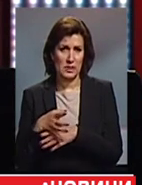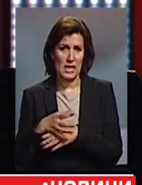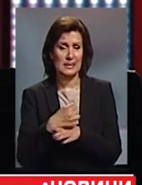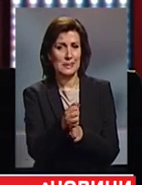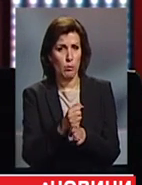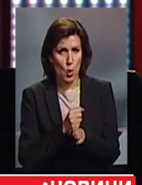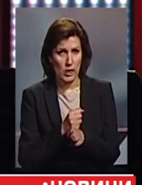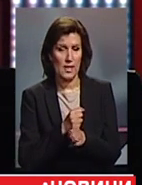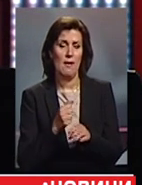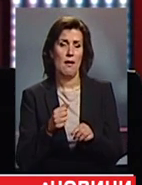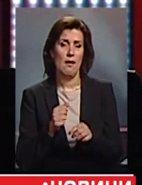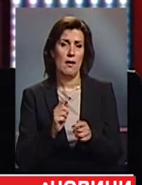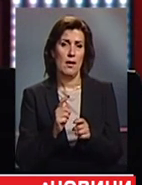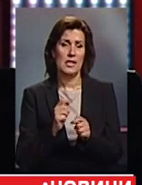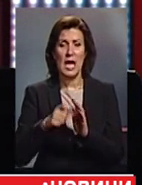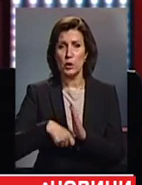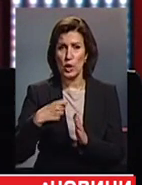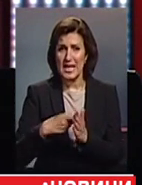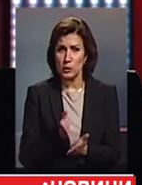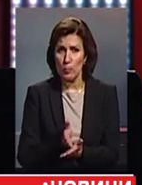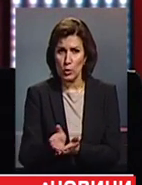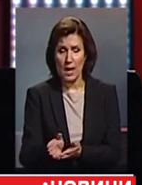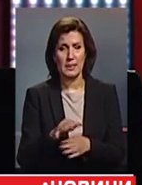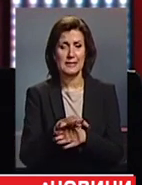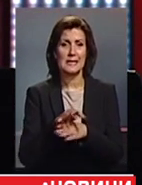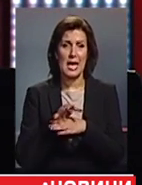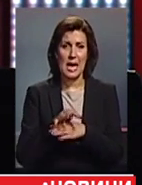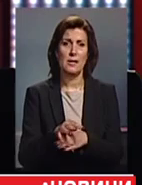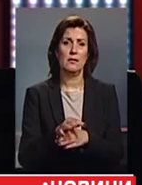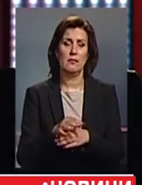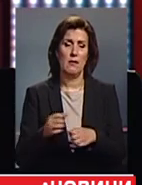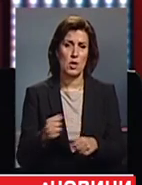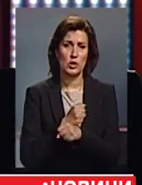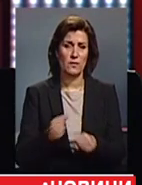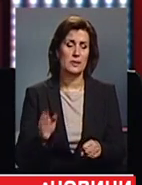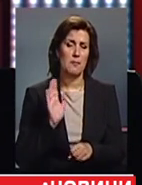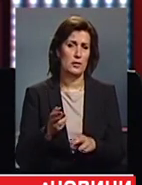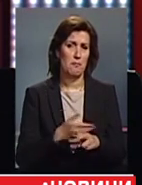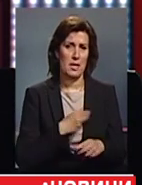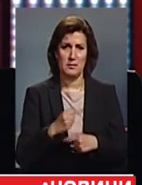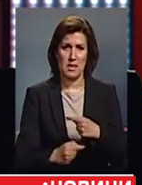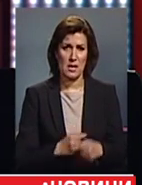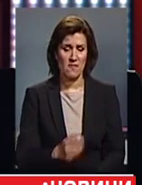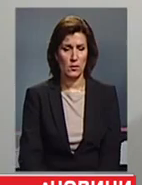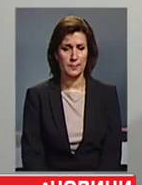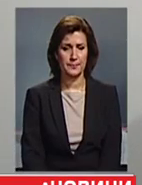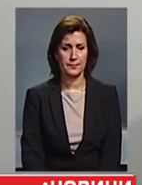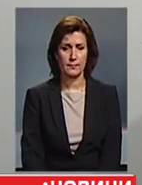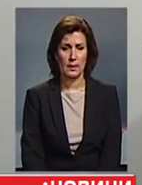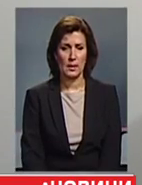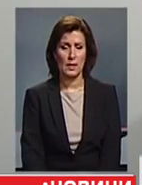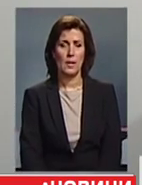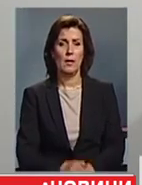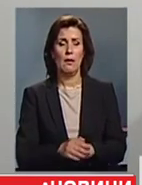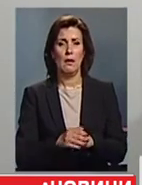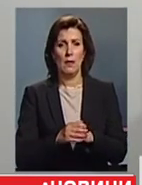стрілецької зброї. Натомість на Донецькому напрямку снаряди бойовиків розривалися майже безперервно. Тут